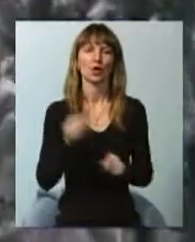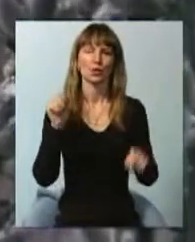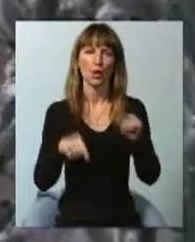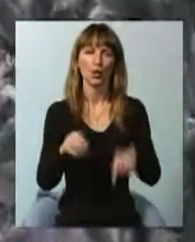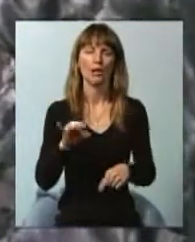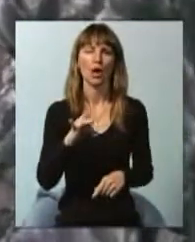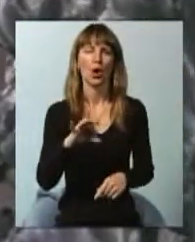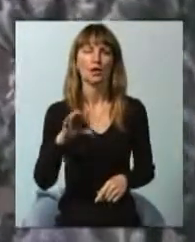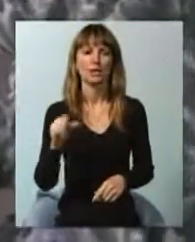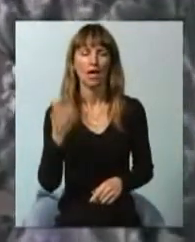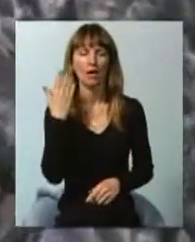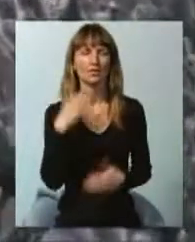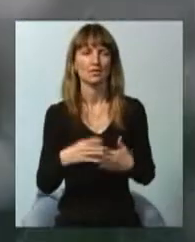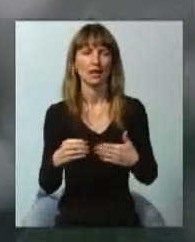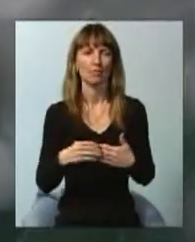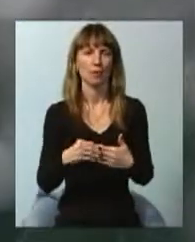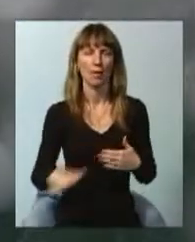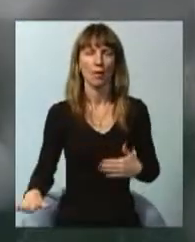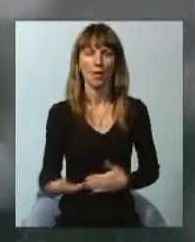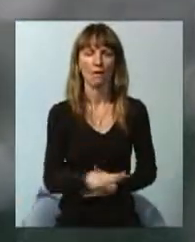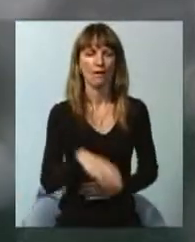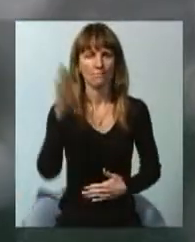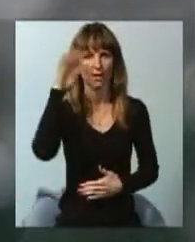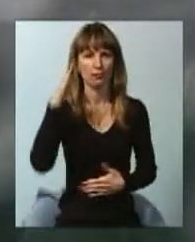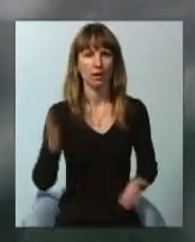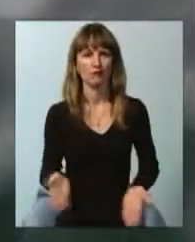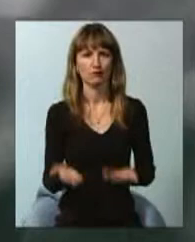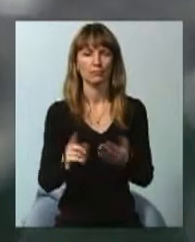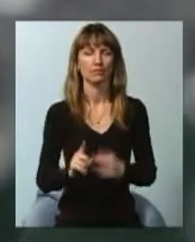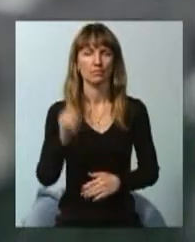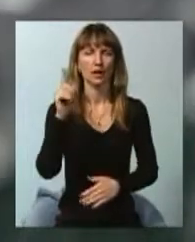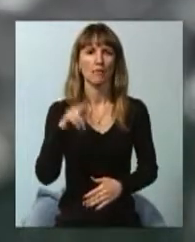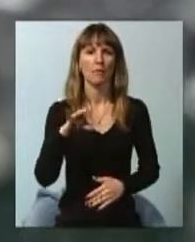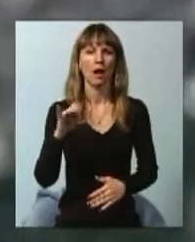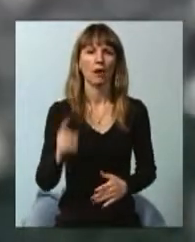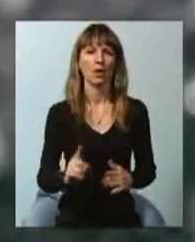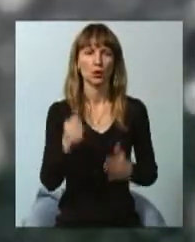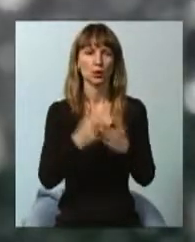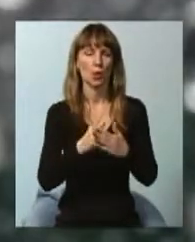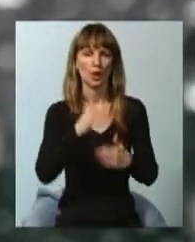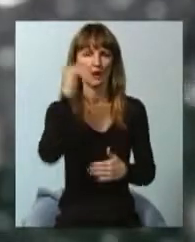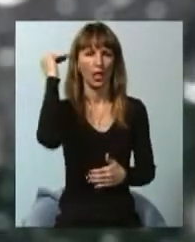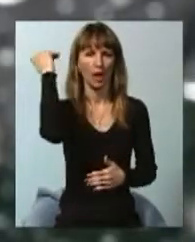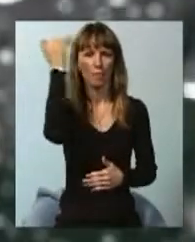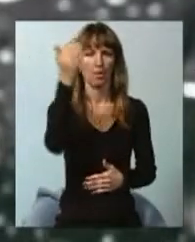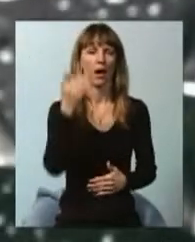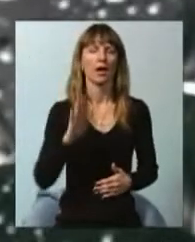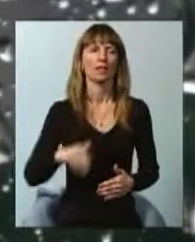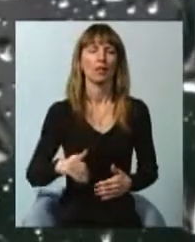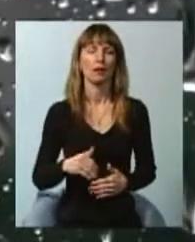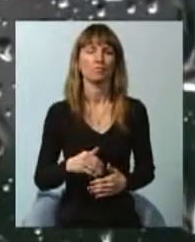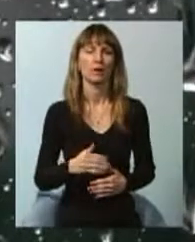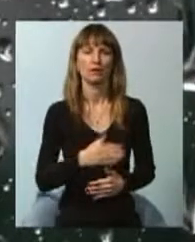роса. Коли з земної поверхні випаровується вода, її пара підіймається до неба, А там під час охолодження у верхніх